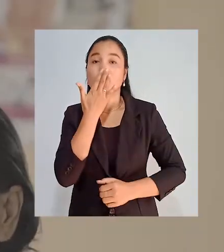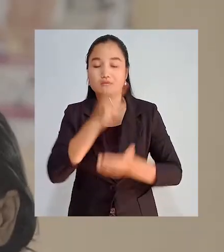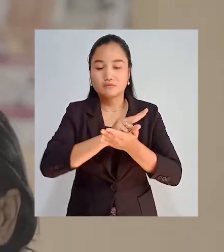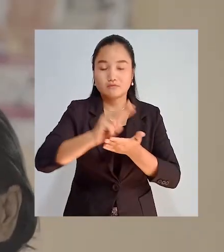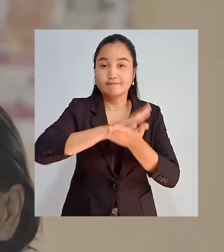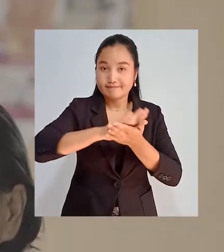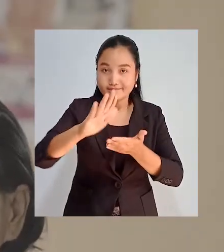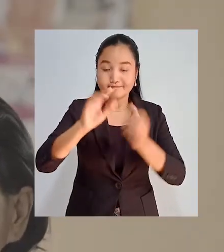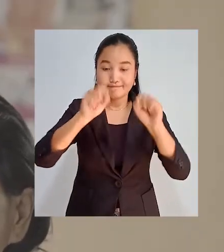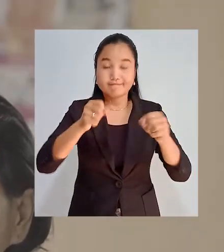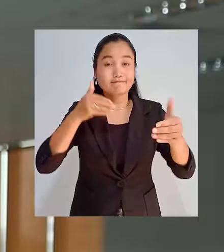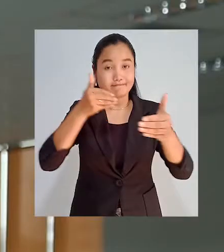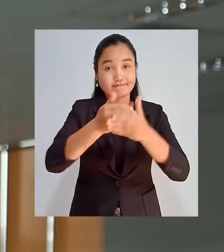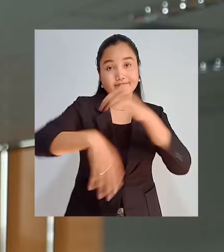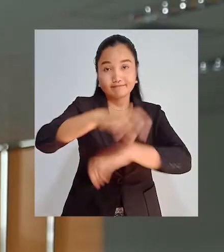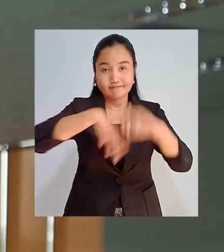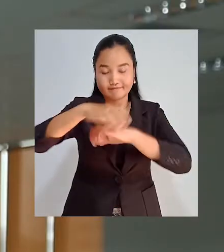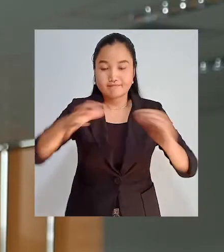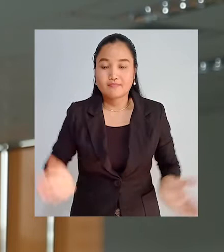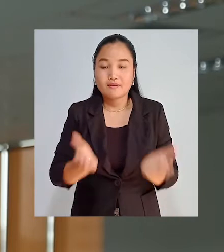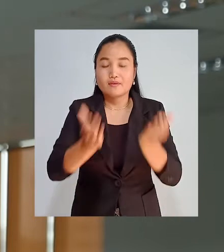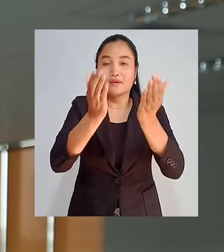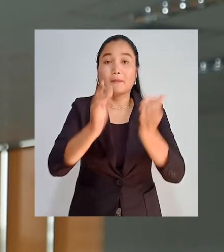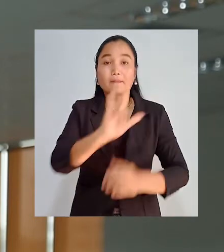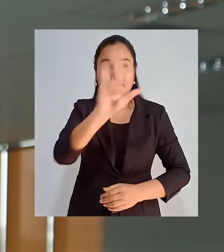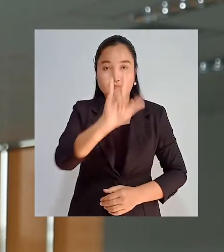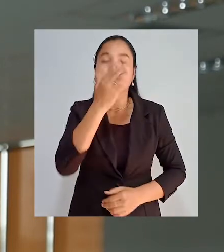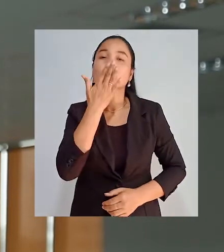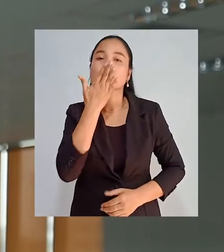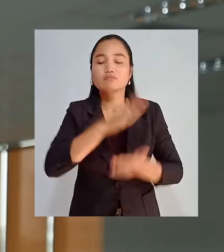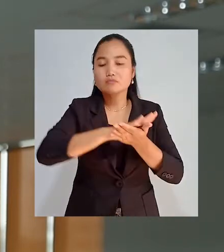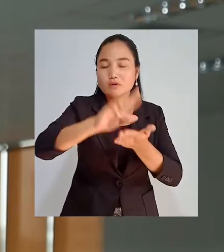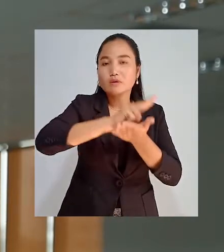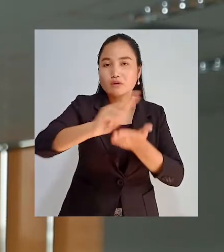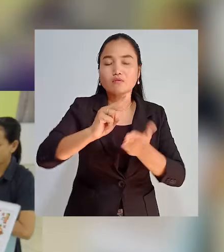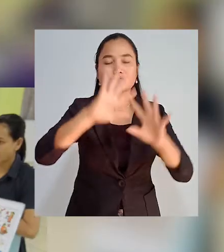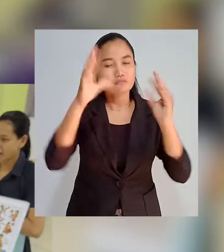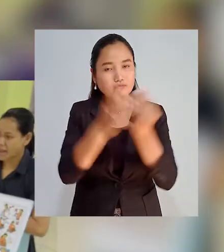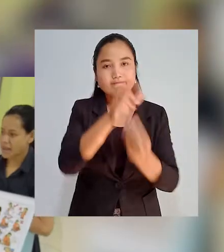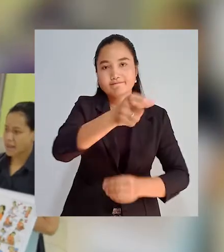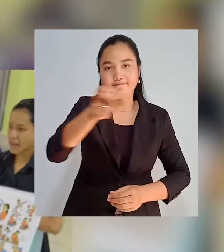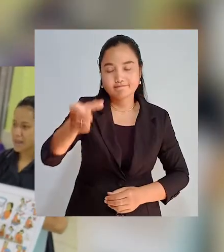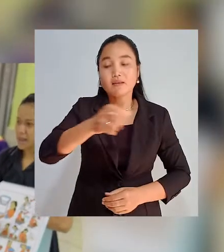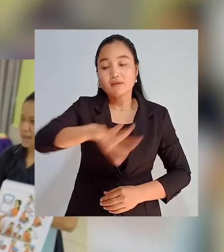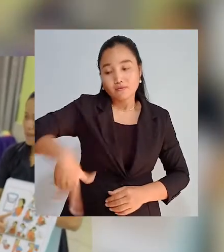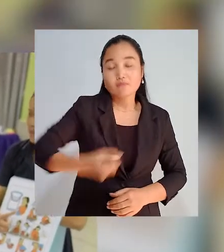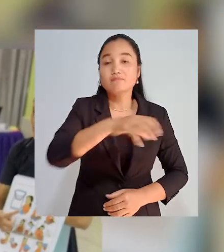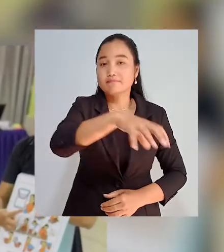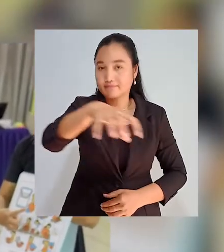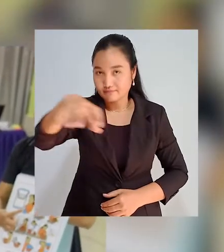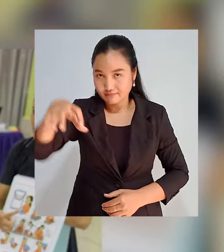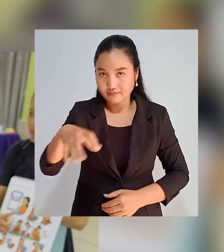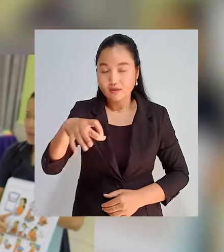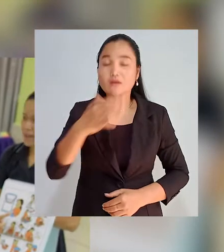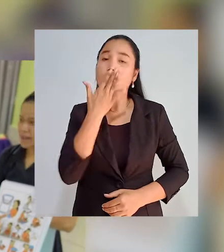មានបេសកកម្មលើកស្ទួយវិស័យទឹកស្អាតនិងអនាម័យសម្រាប់មនុស្សគ្រប់គ្នាគ្រប់ទីកន្លែងមានន័យថាទឹក